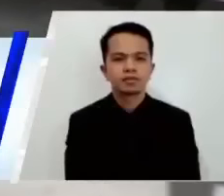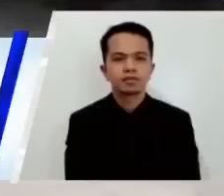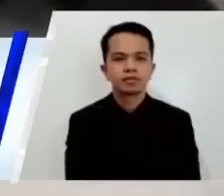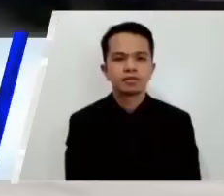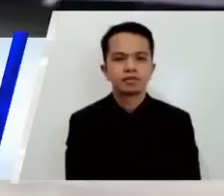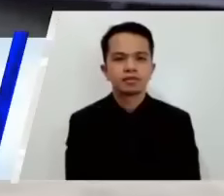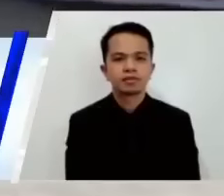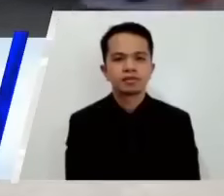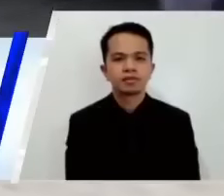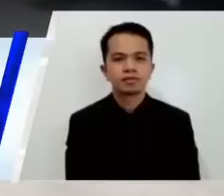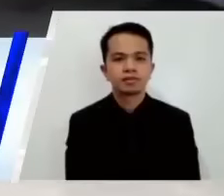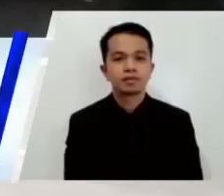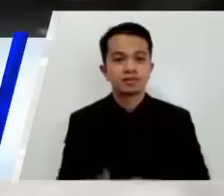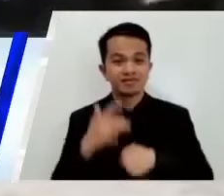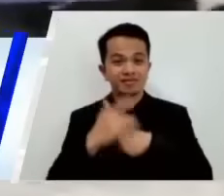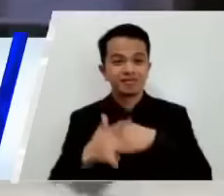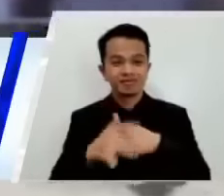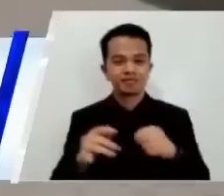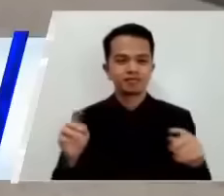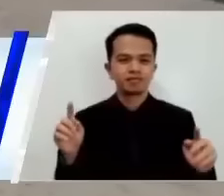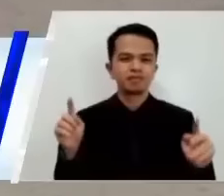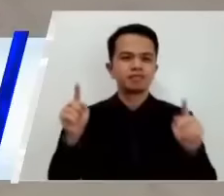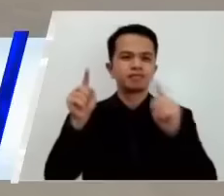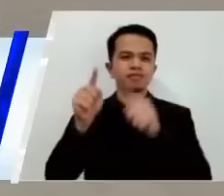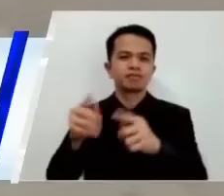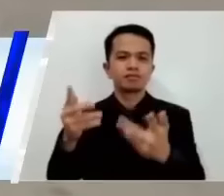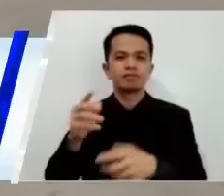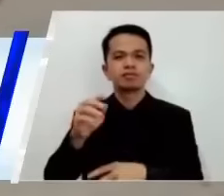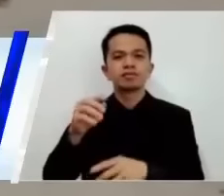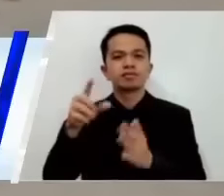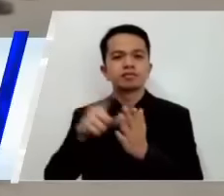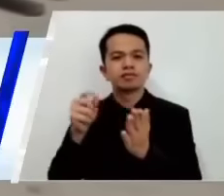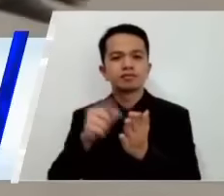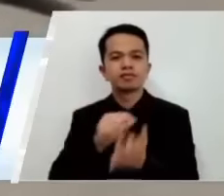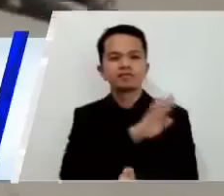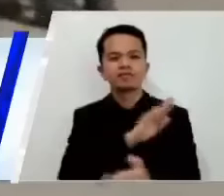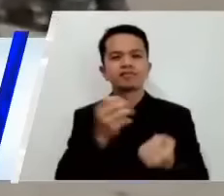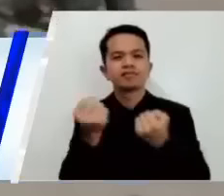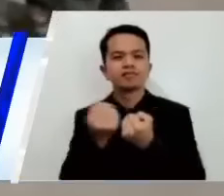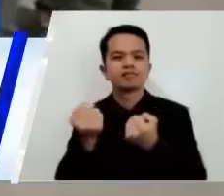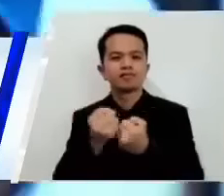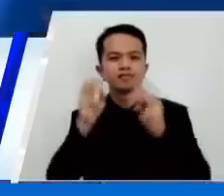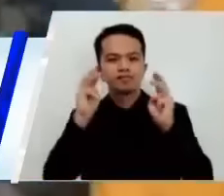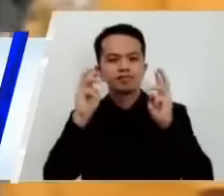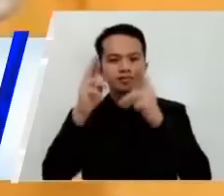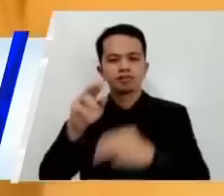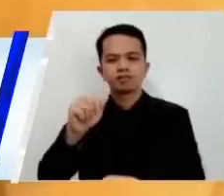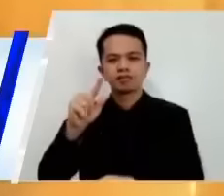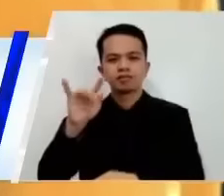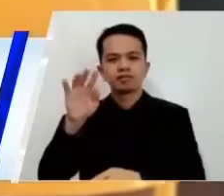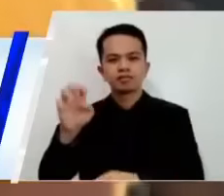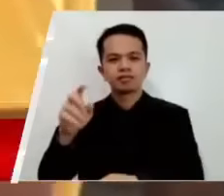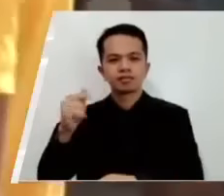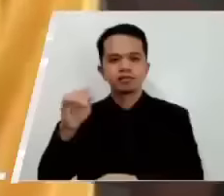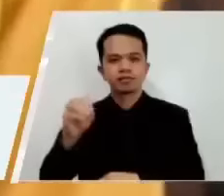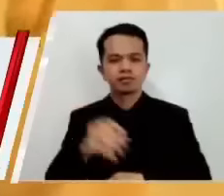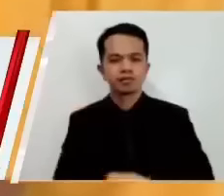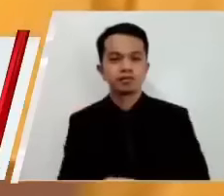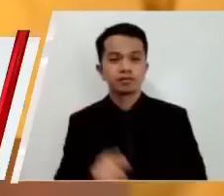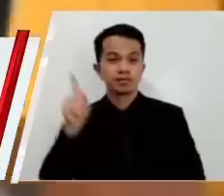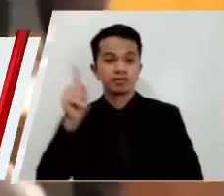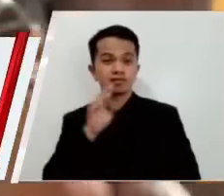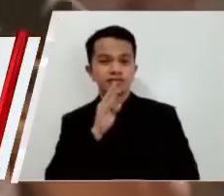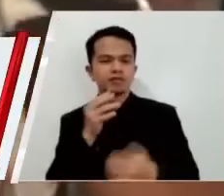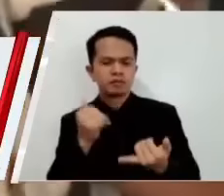Maagang nagtipon-tipon sa munisipyo ng Bamban, Tarlac, ang mga taga-suporta ni Mayor Alice Guo. Baya namin sa Panginoon kung ano man